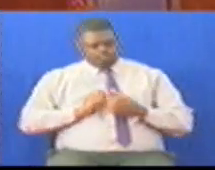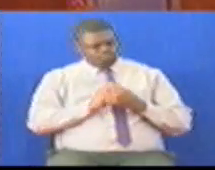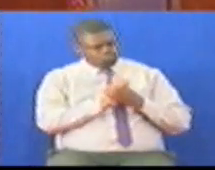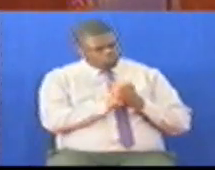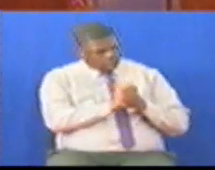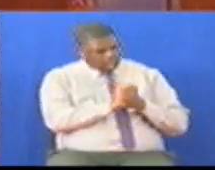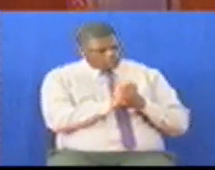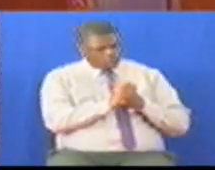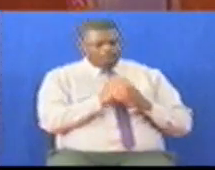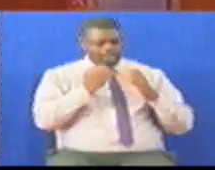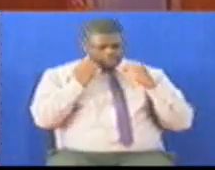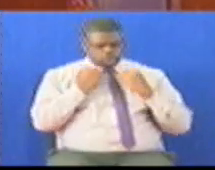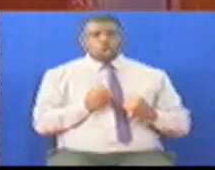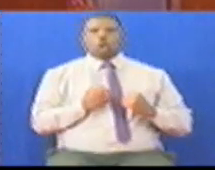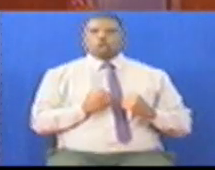wetu,